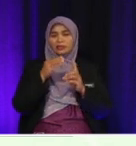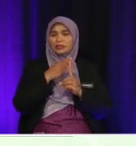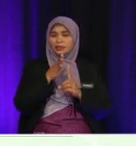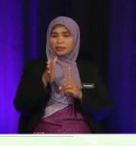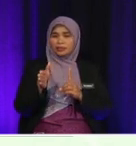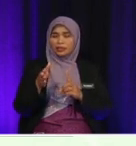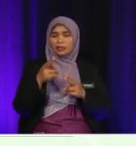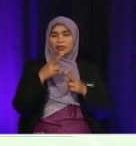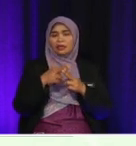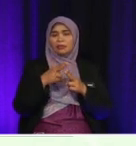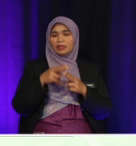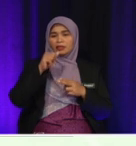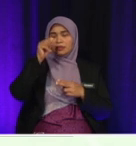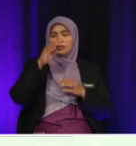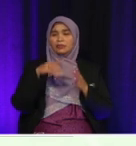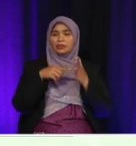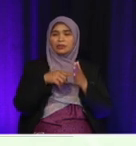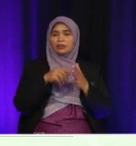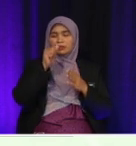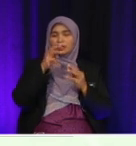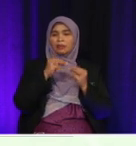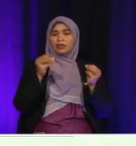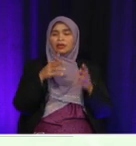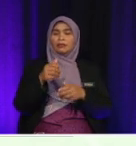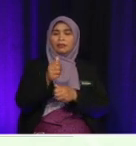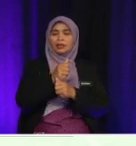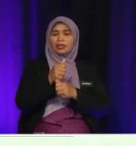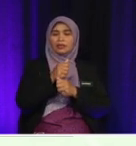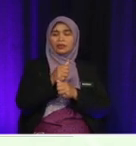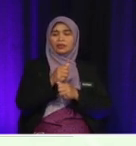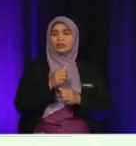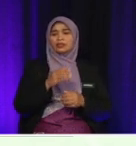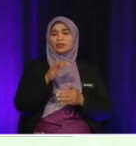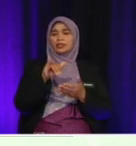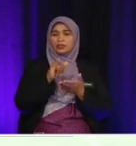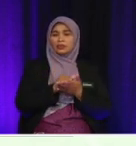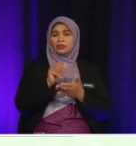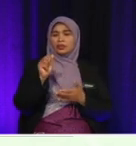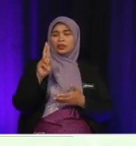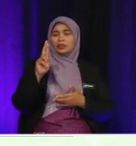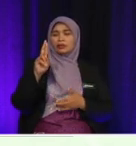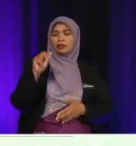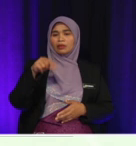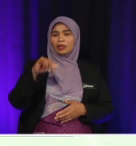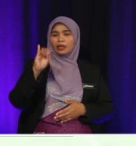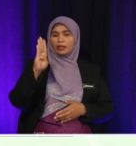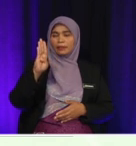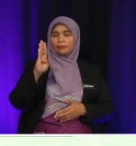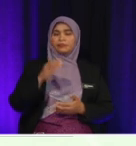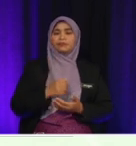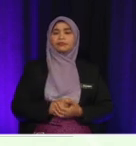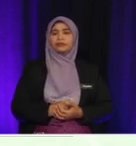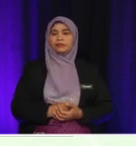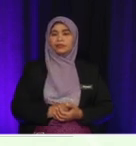nama Allah yang menunjukkan bahawa Allah Maha mengawasi ar-raqib Ya Allah maha menyaksikan as-syahid